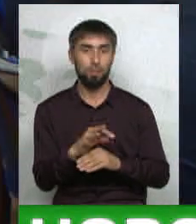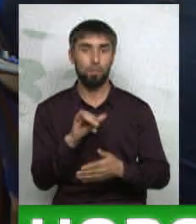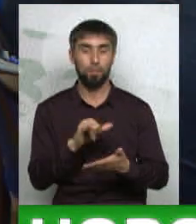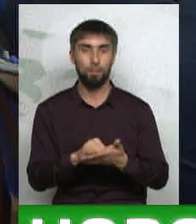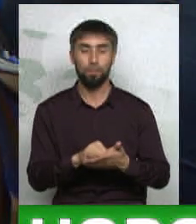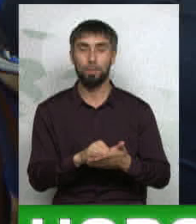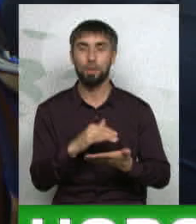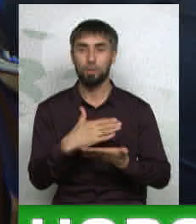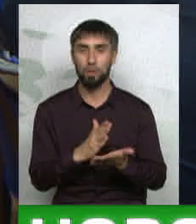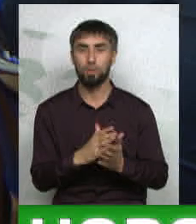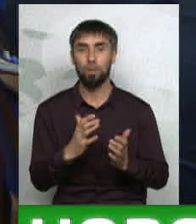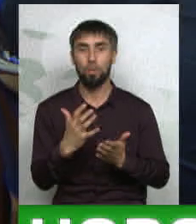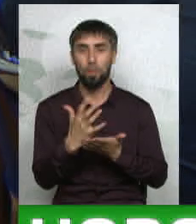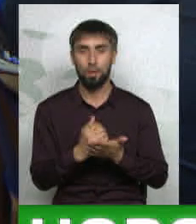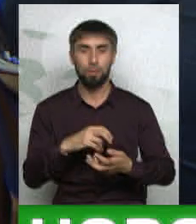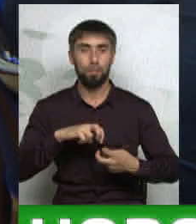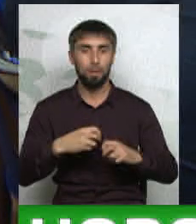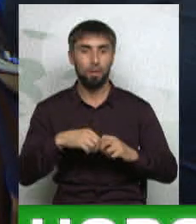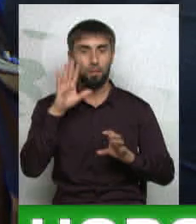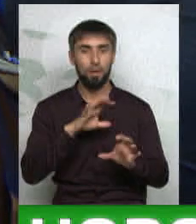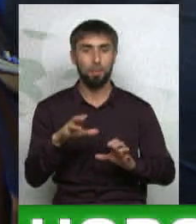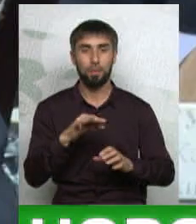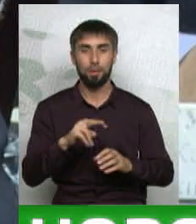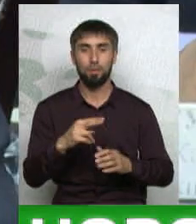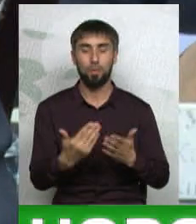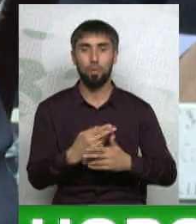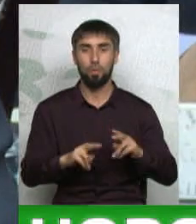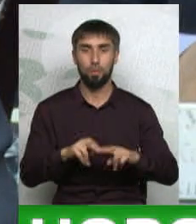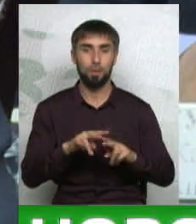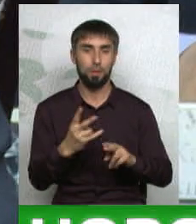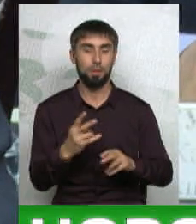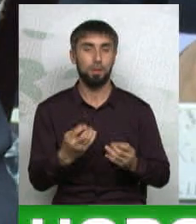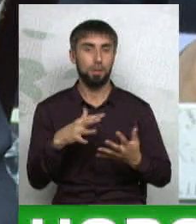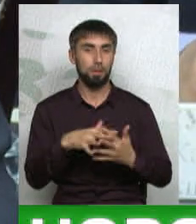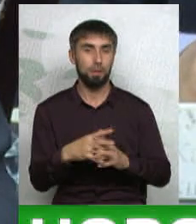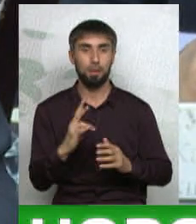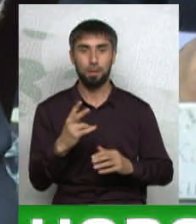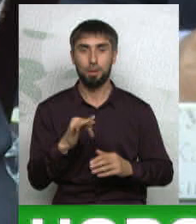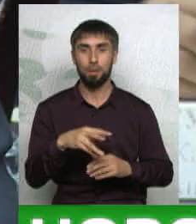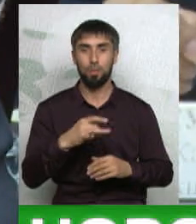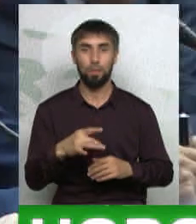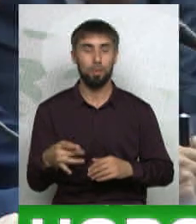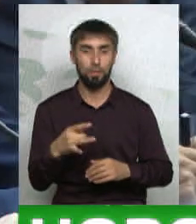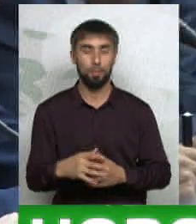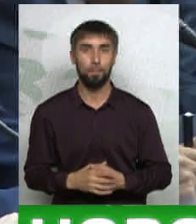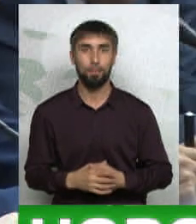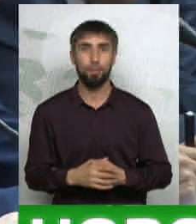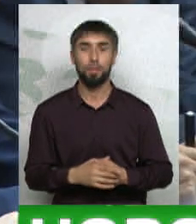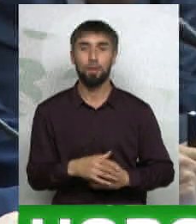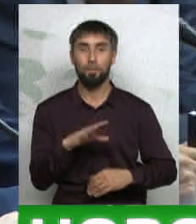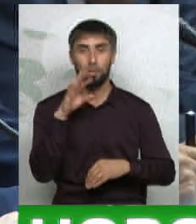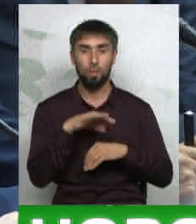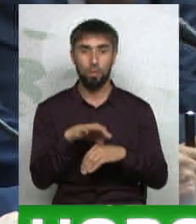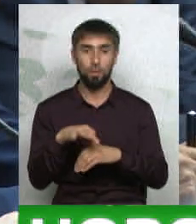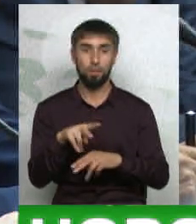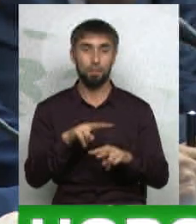установке. Частично сохраняется проблема с водоснабжением в пределах новостроек Назрани, в некоторых селениях Назрановского и Малгобекского районов. Подвоз воды